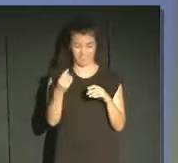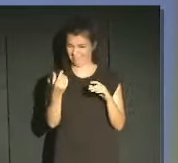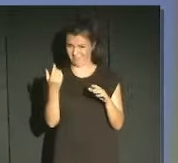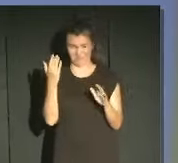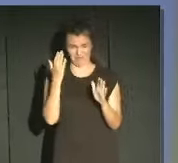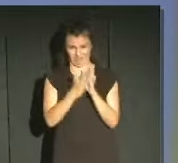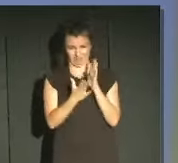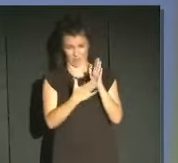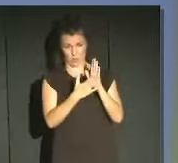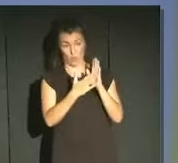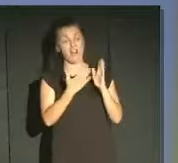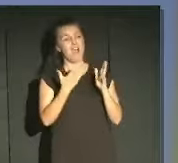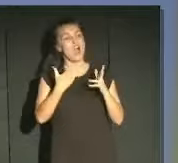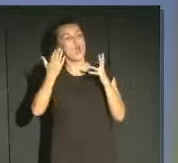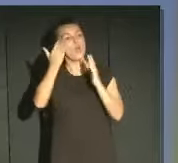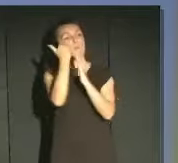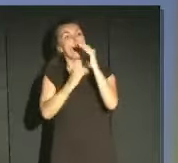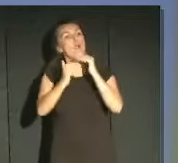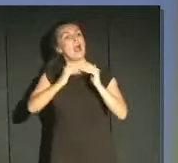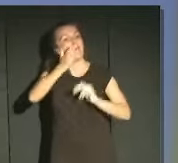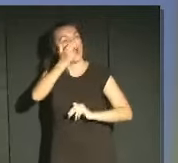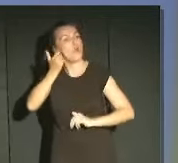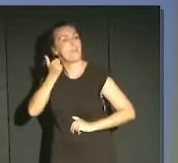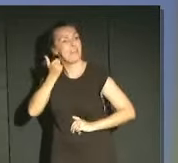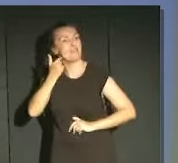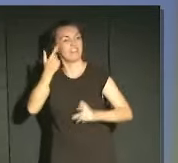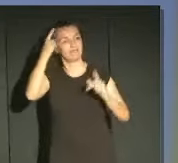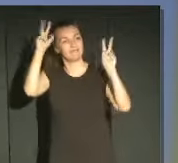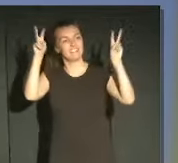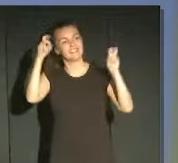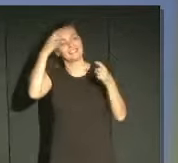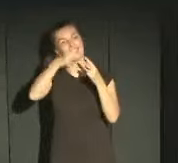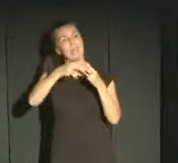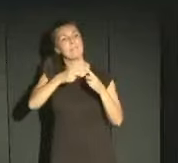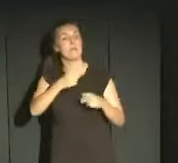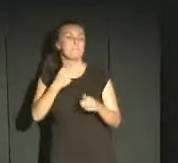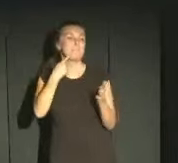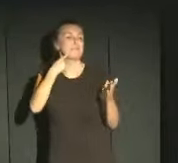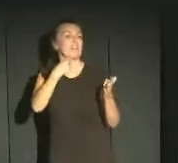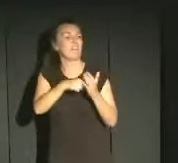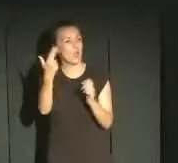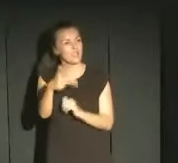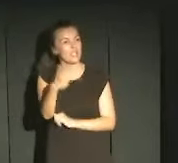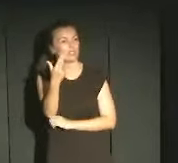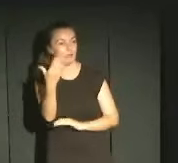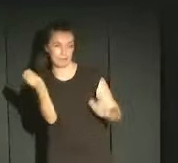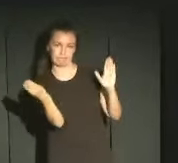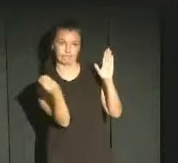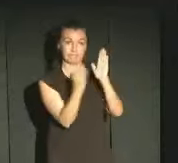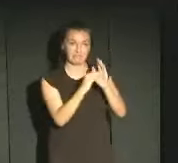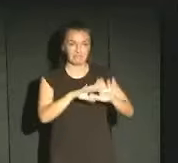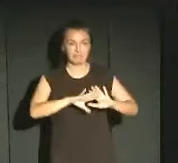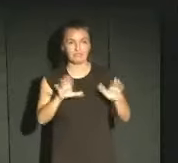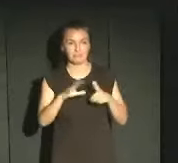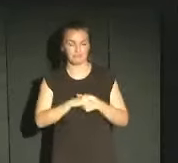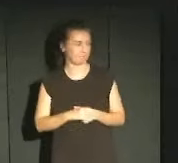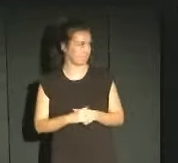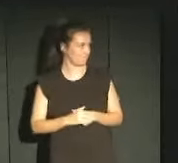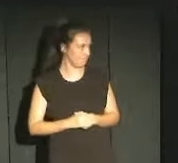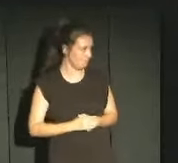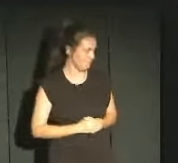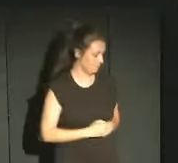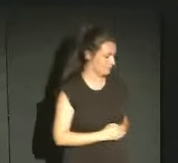directement le programme de Jean-Marie Le Pen notamment avec la préférence nationale et c'est même la première fois depuis